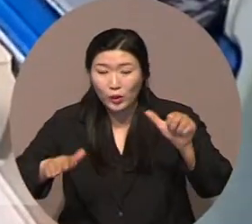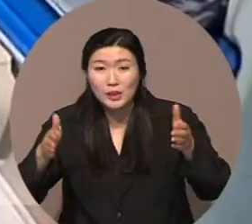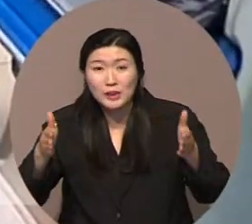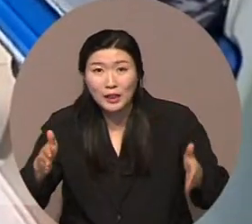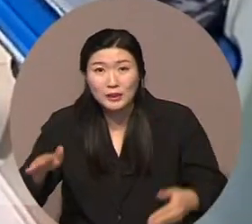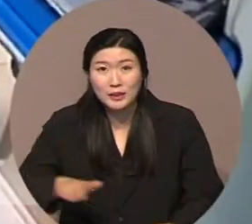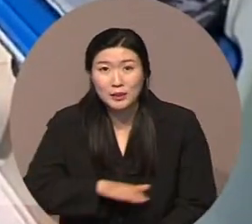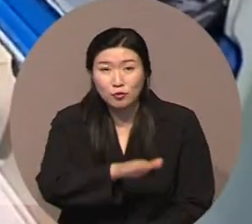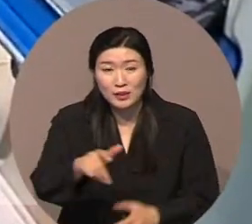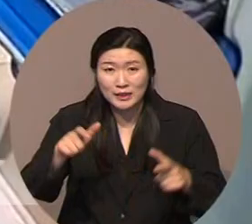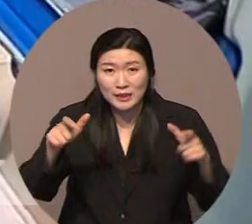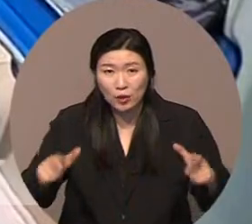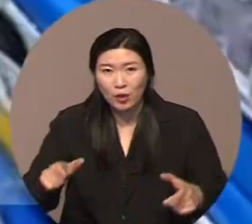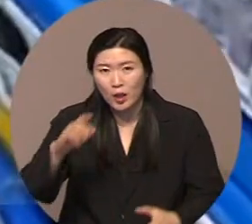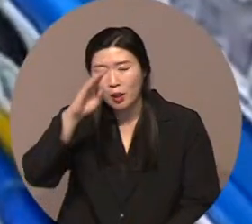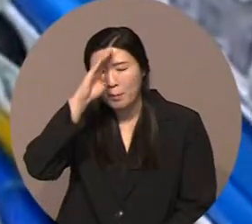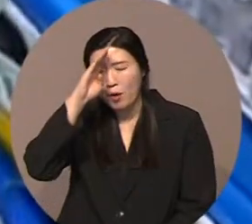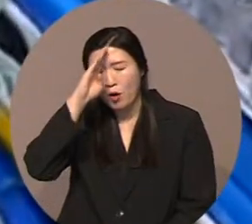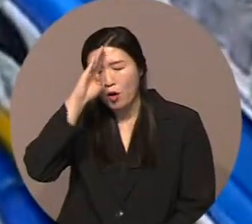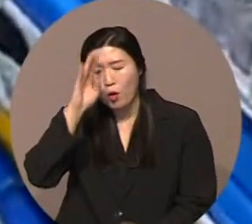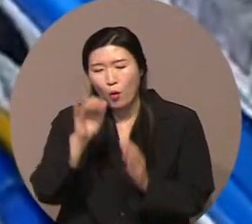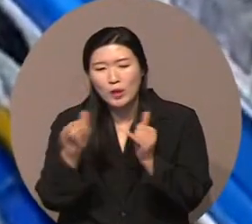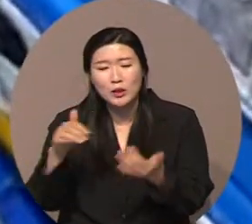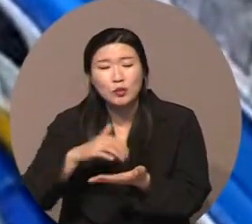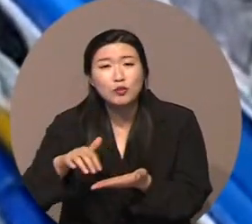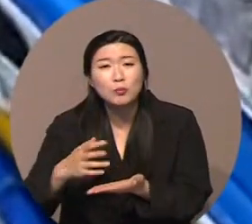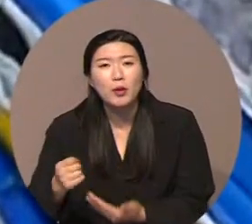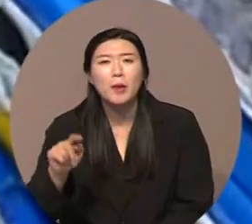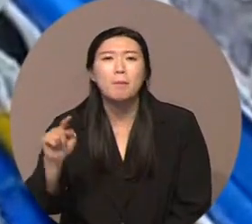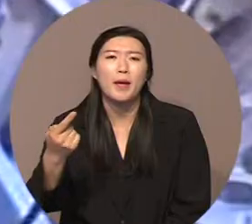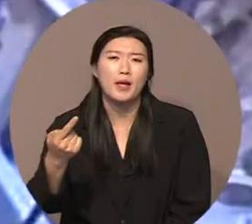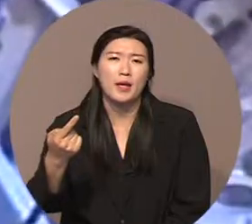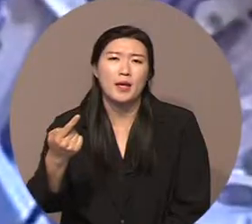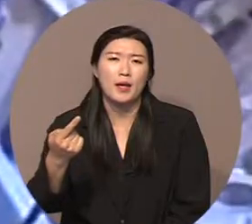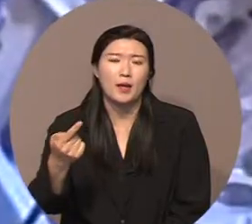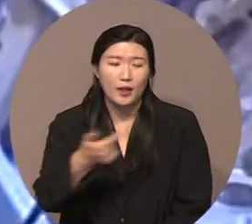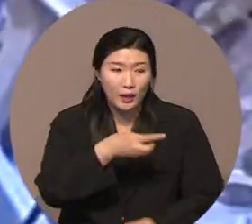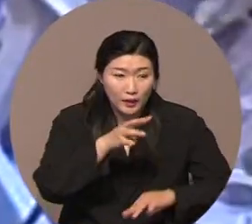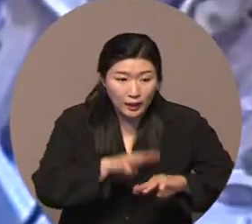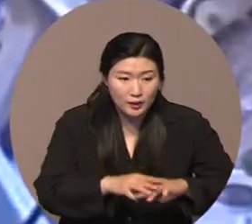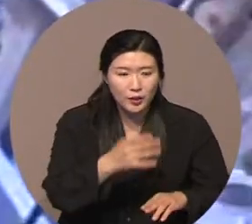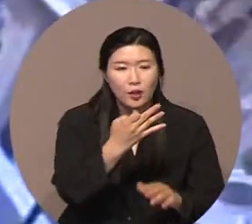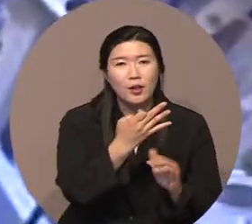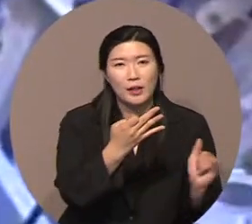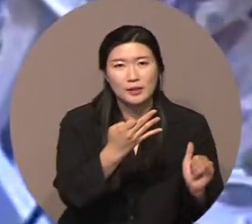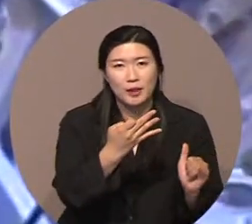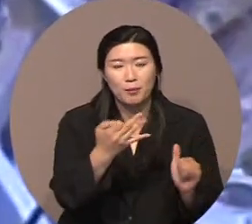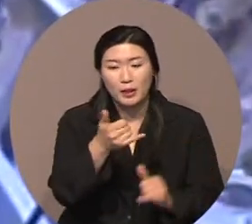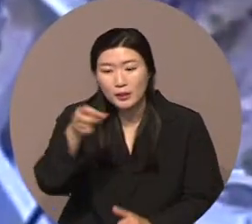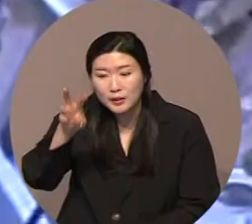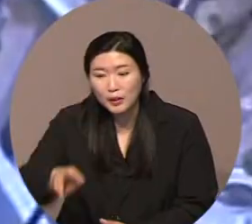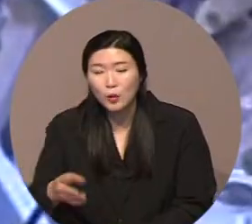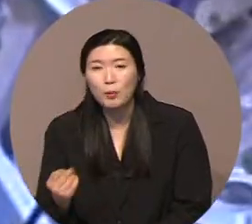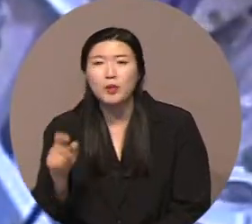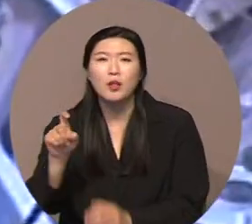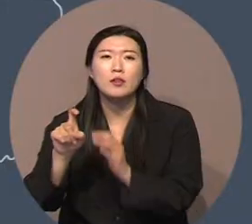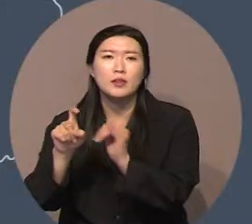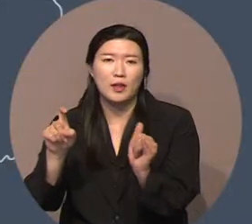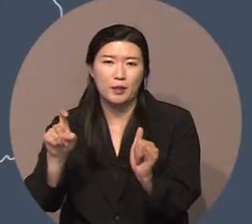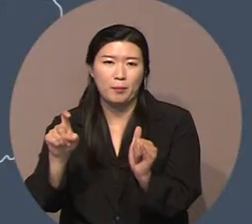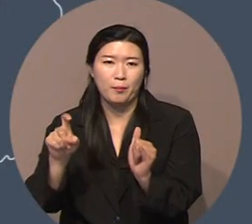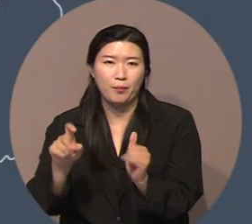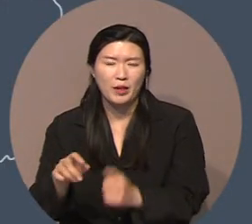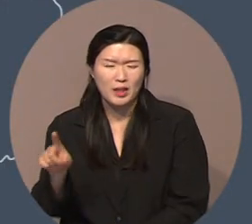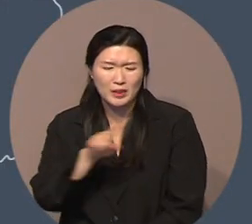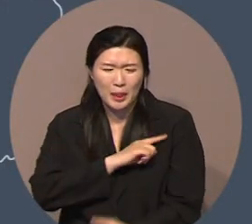지역에선 모두 100명의 온열 질환자가 발생했습니다. 대전과 세종이 각각 14명과 10명씩, 그리고